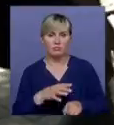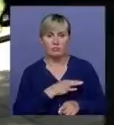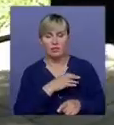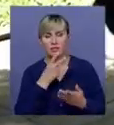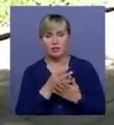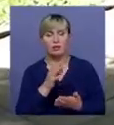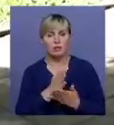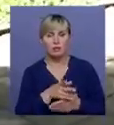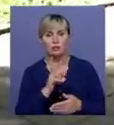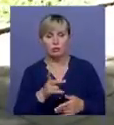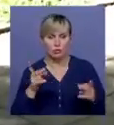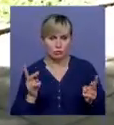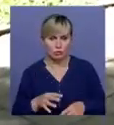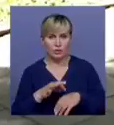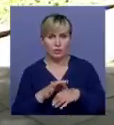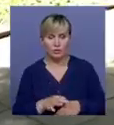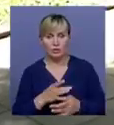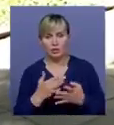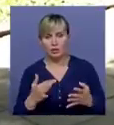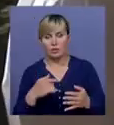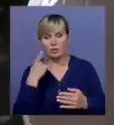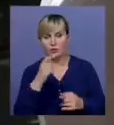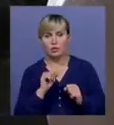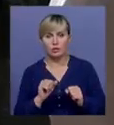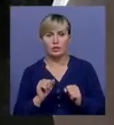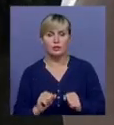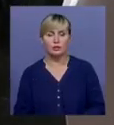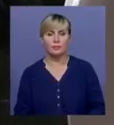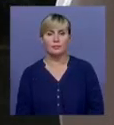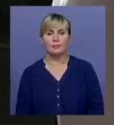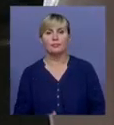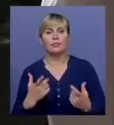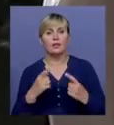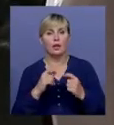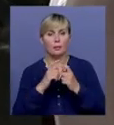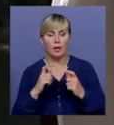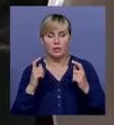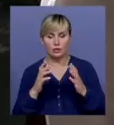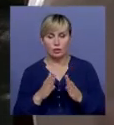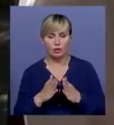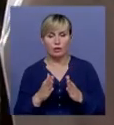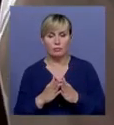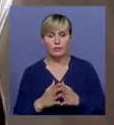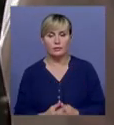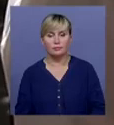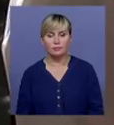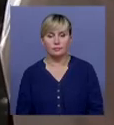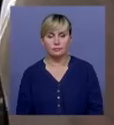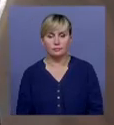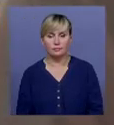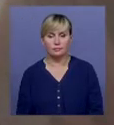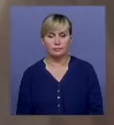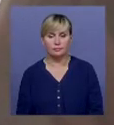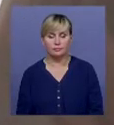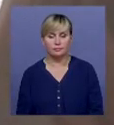есть и те, кто считает необходимым носить средства индивидуальной защиты. А где маска? Дома. Маски нету, да?